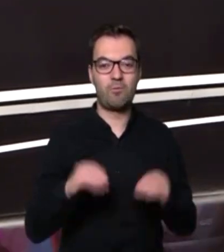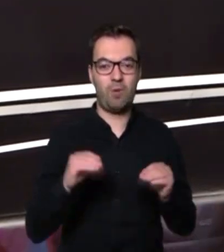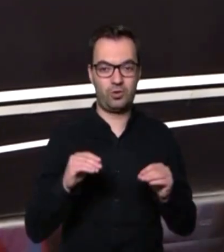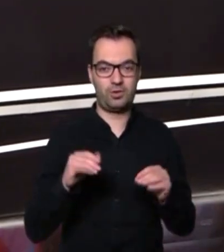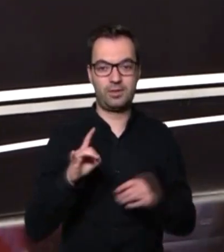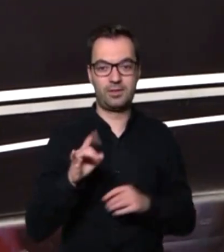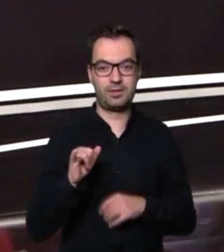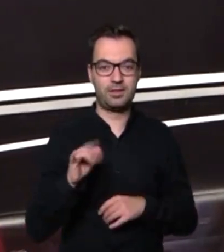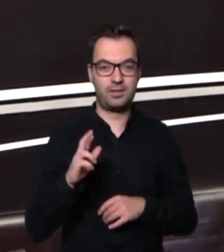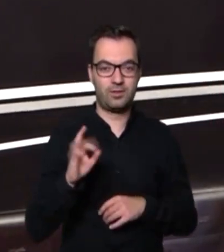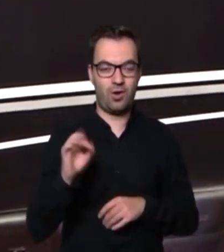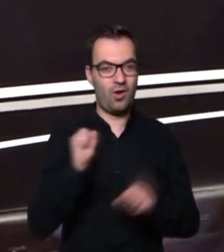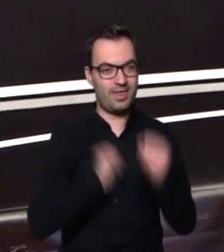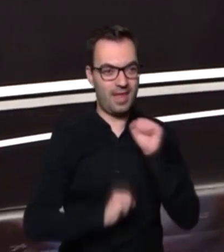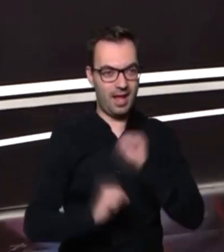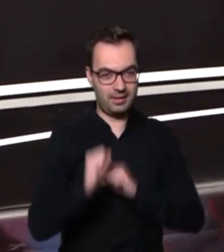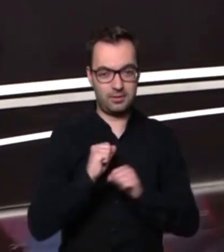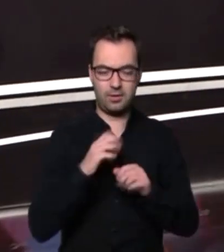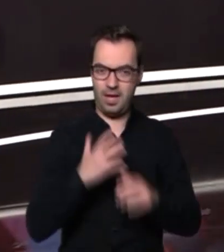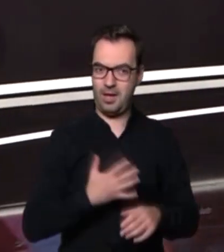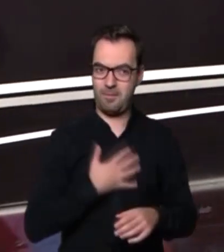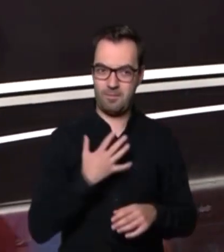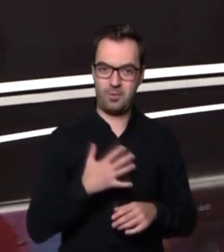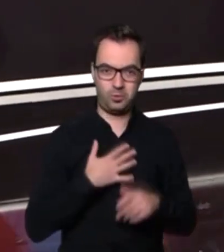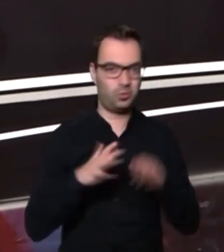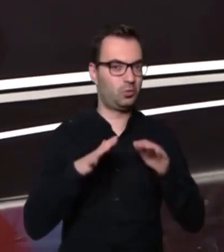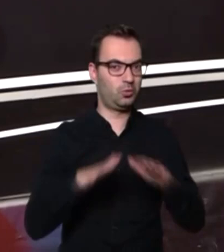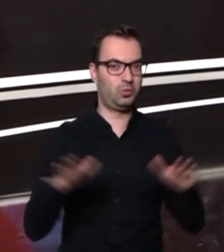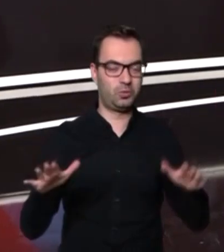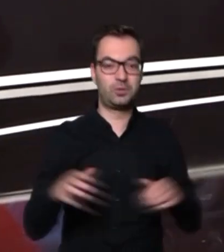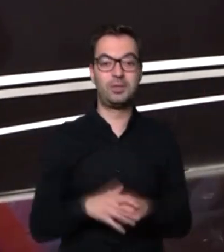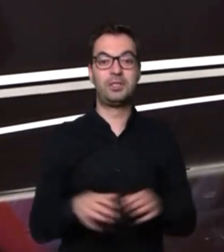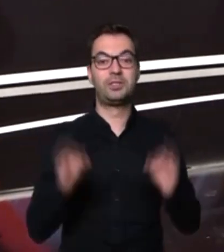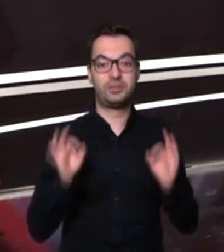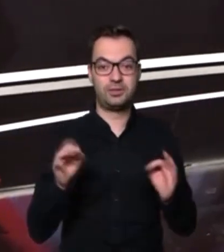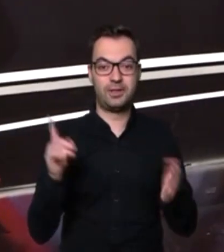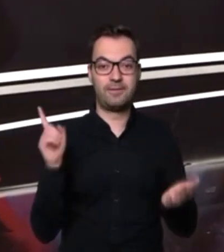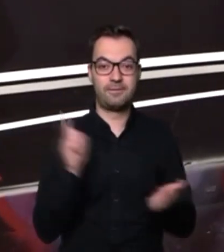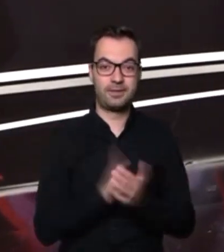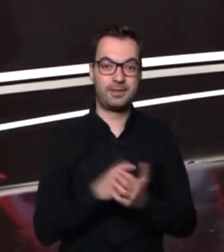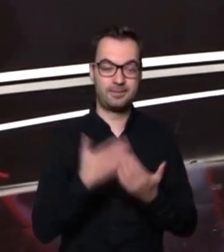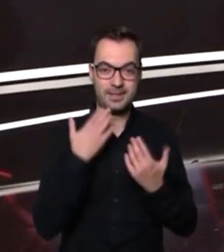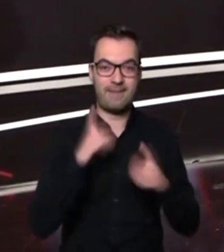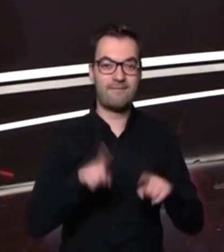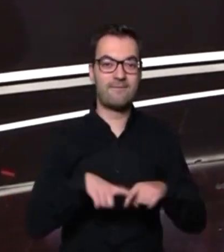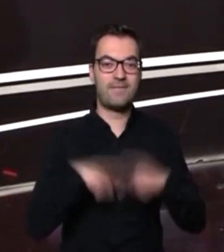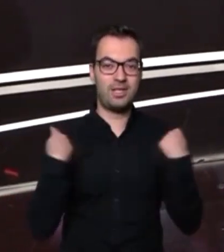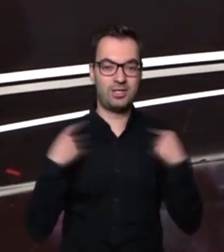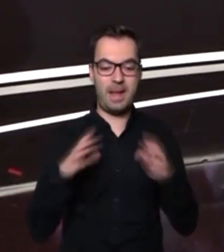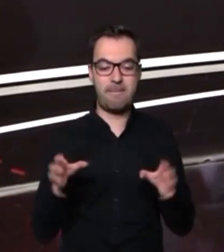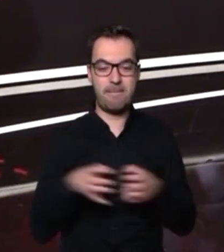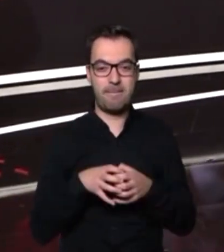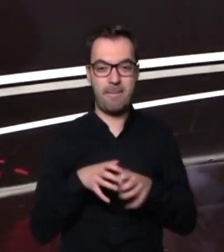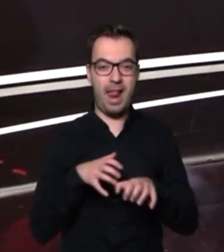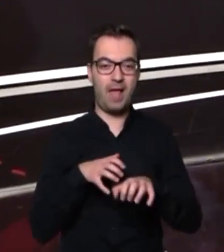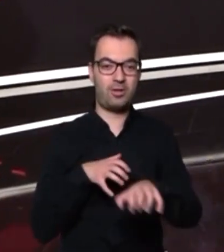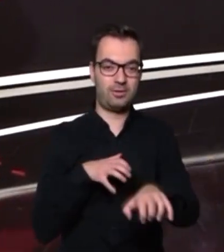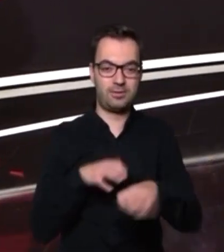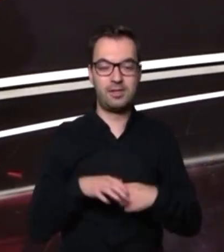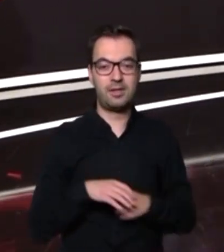Giro d'Italia, emocji nie brakuje. Dziś po raz kolejny o triumfie zadecydował finisz z peletonu. Najlepszym Australijczyk Michael Matthews.